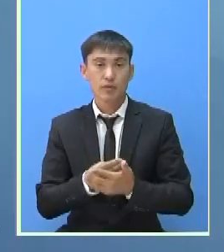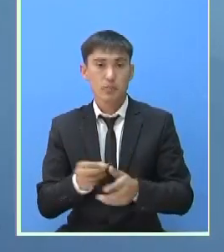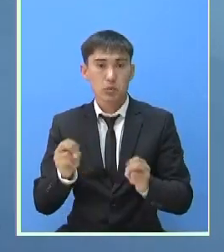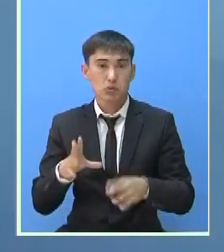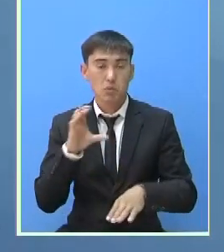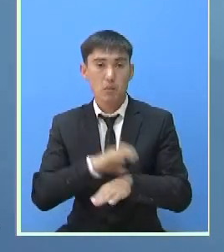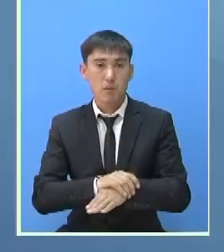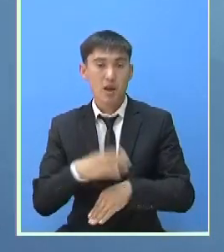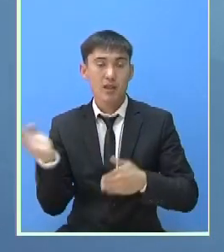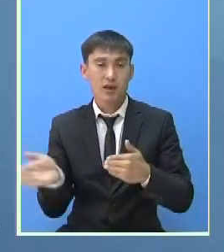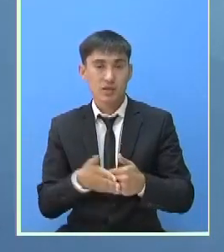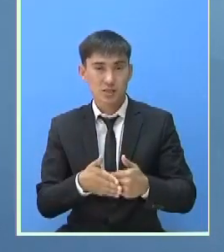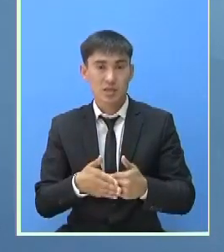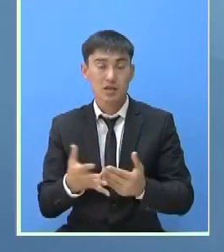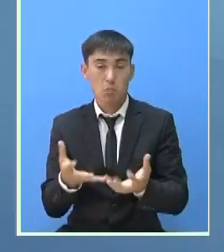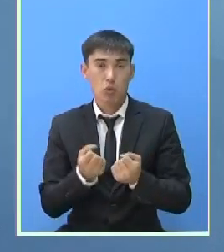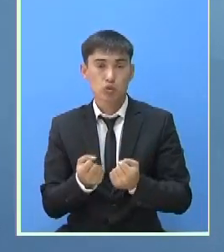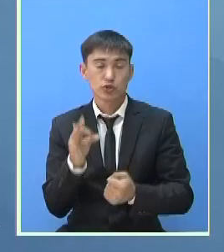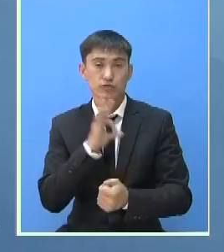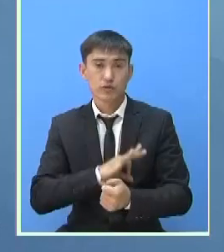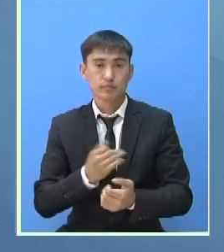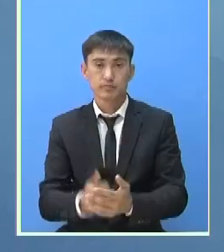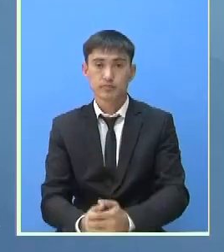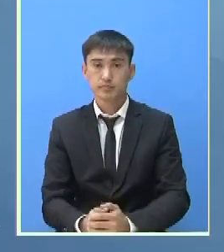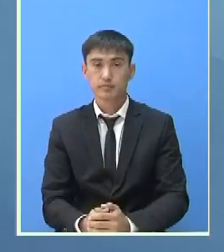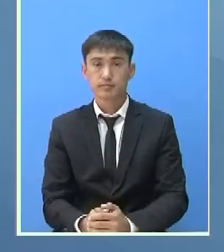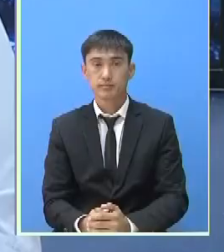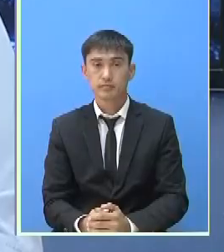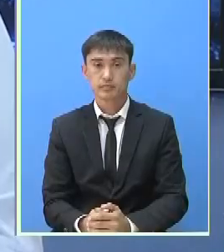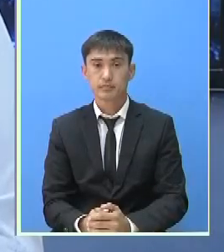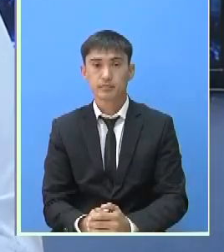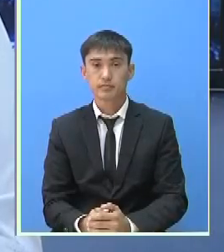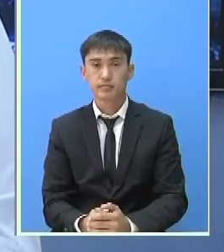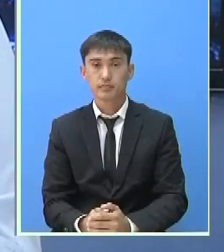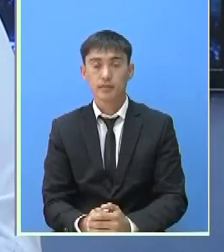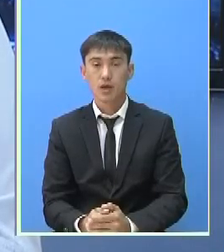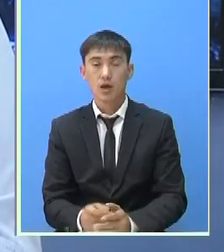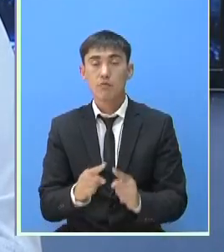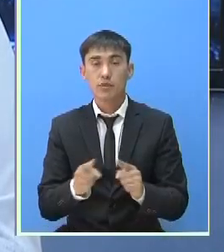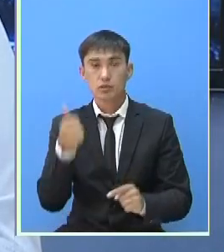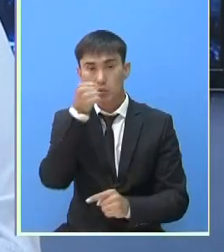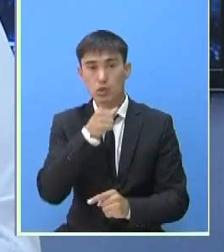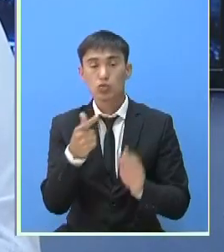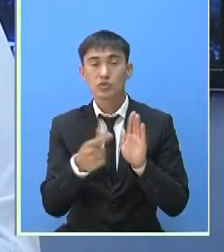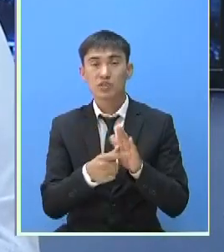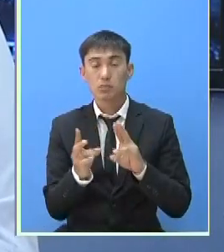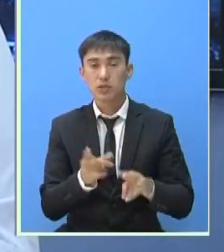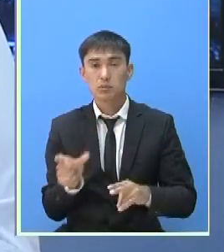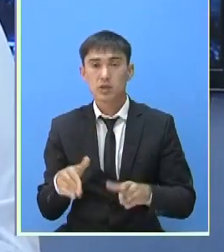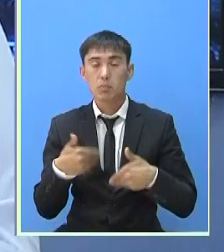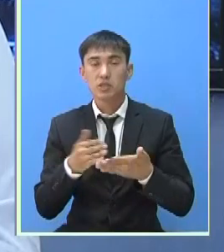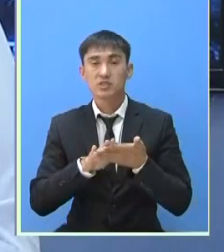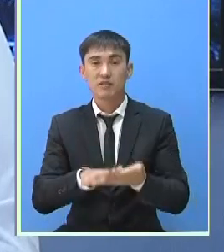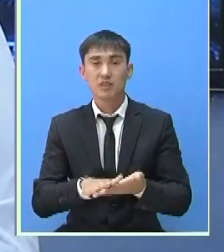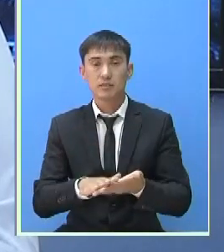преступника поймали, наказали, но и получить какую-то компенсацию. В истекшем году 7 потерпевших обратились с заявлением